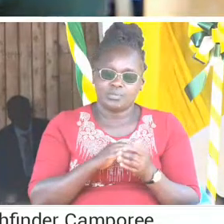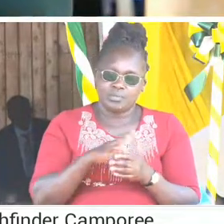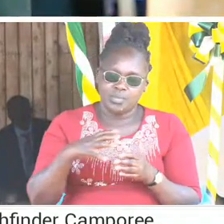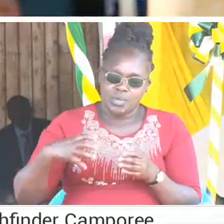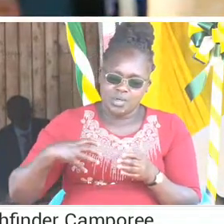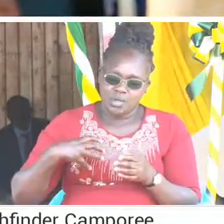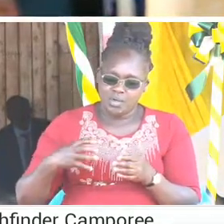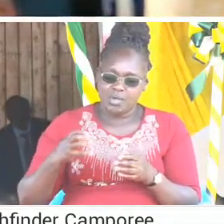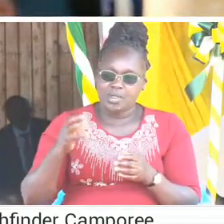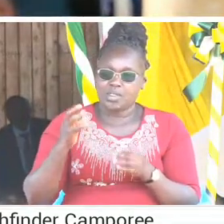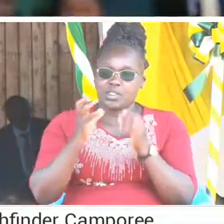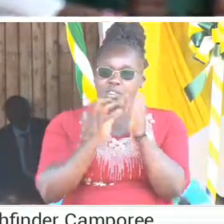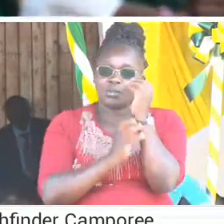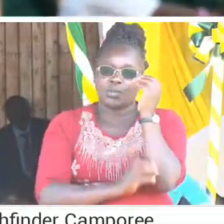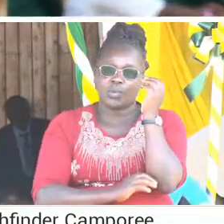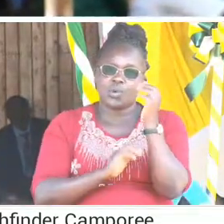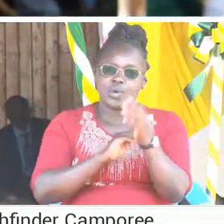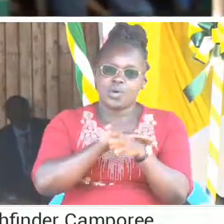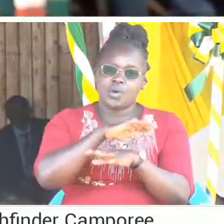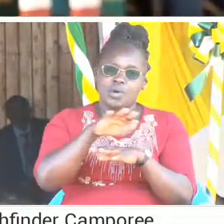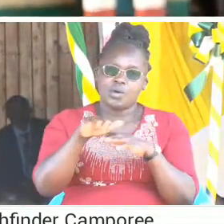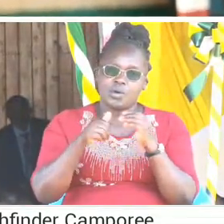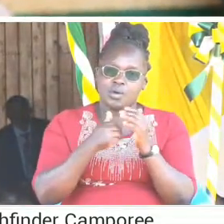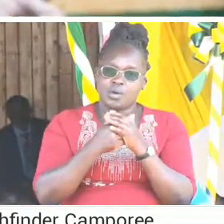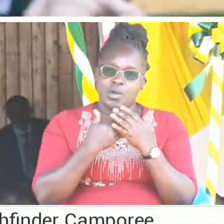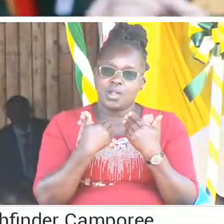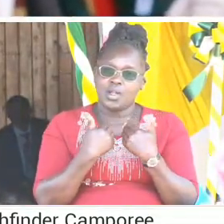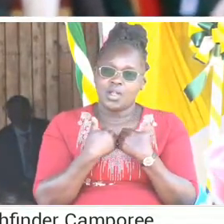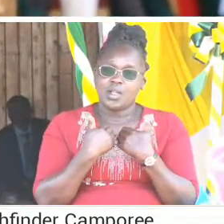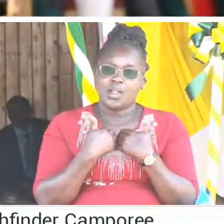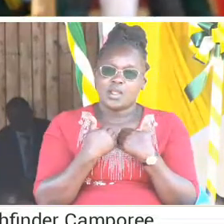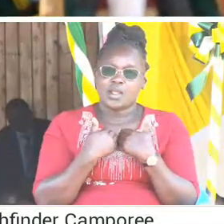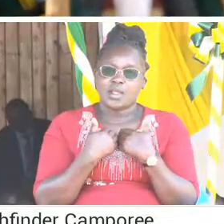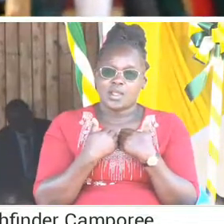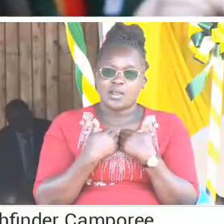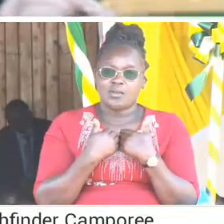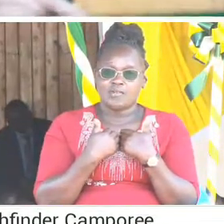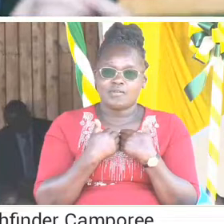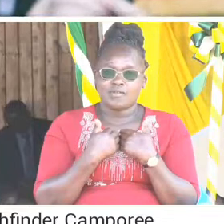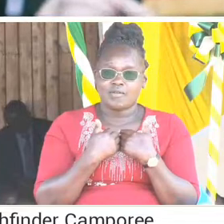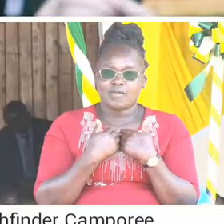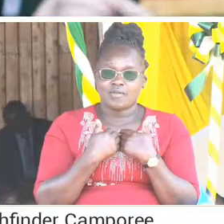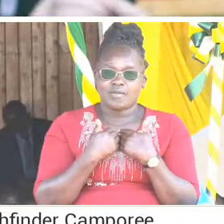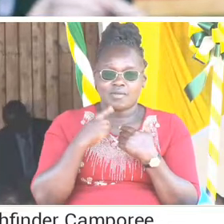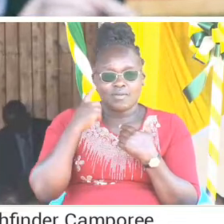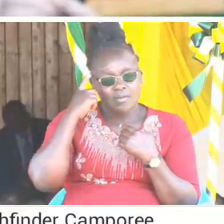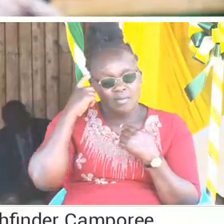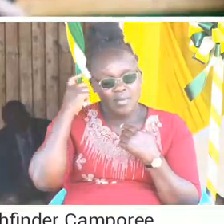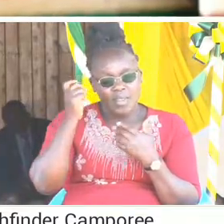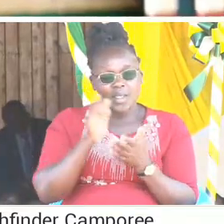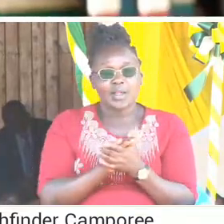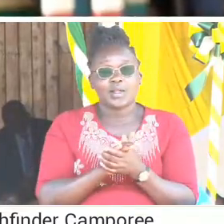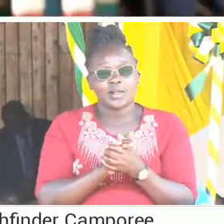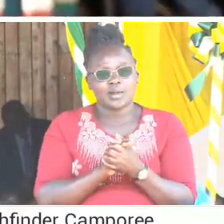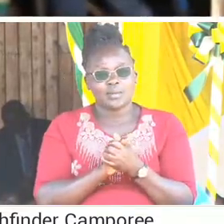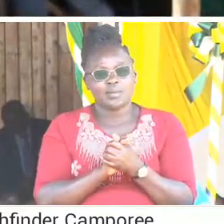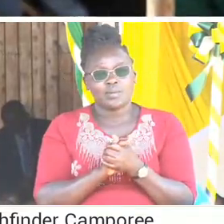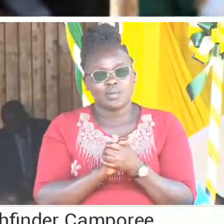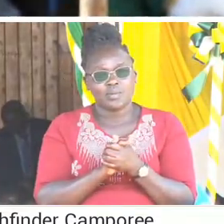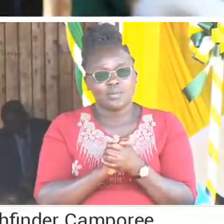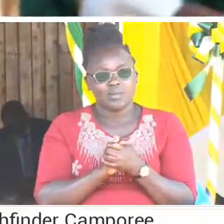au masikini, wote, kila mtu ana njozi. Na kama uko hapa huna njozi, maisha yako yako kwenye